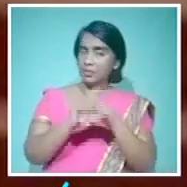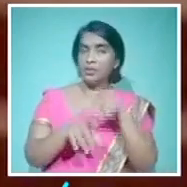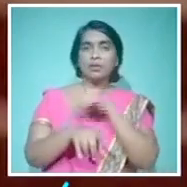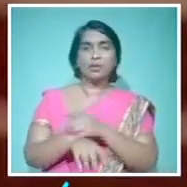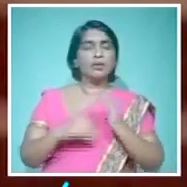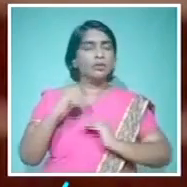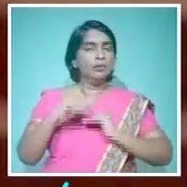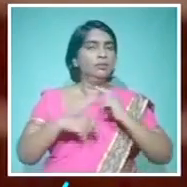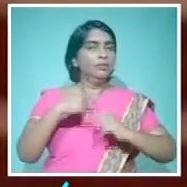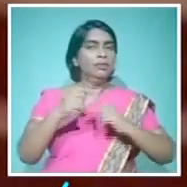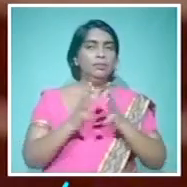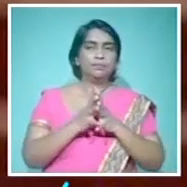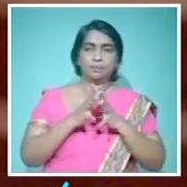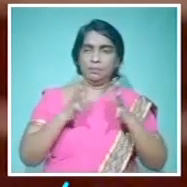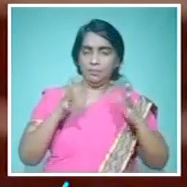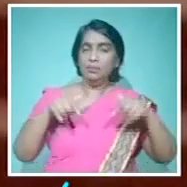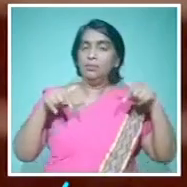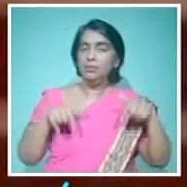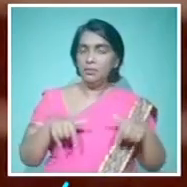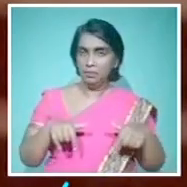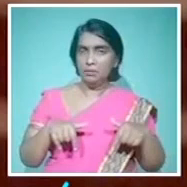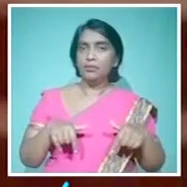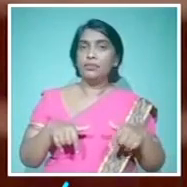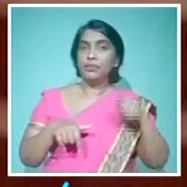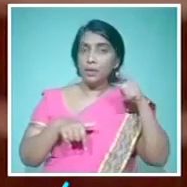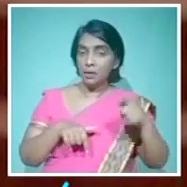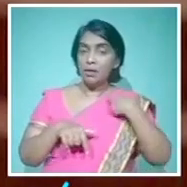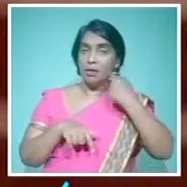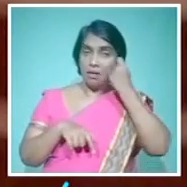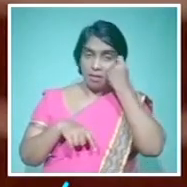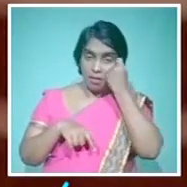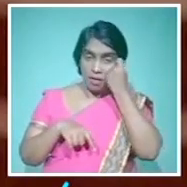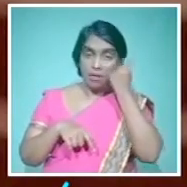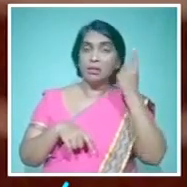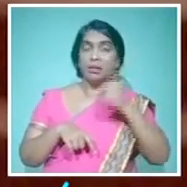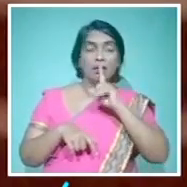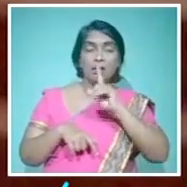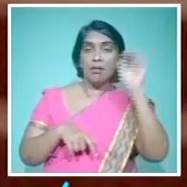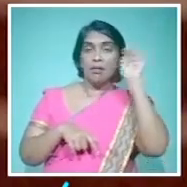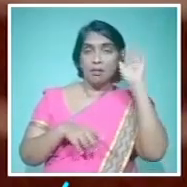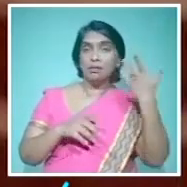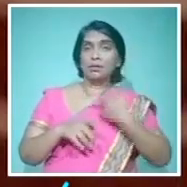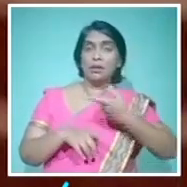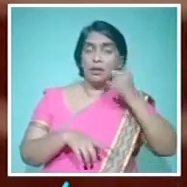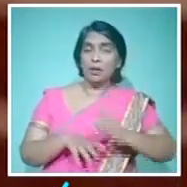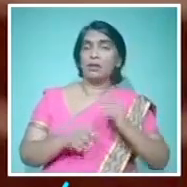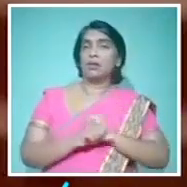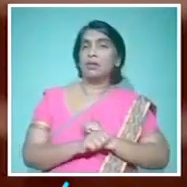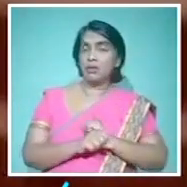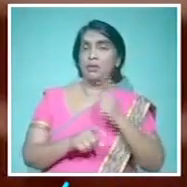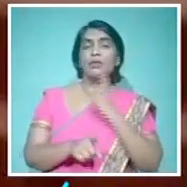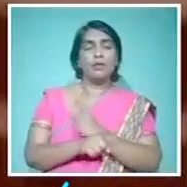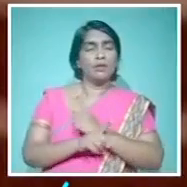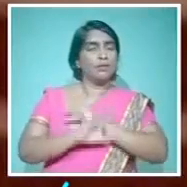මේක ක්‍රමානුකූල වර්ධනය වෙලා අද එයාගේ මතයට ඇහුම්කන් නොදෙන මතයට එකග නොවන